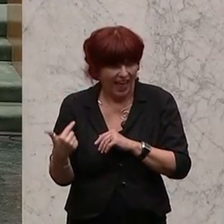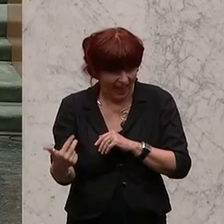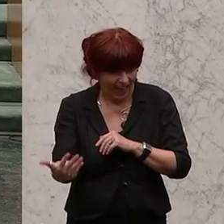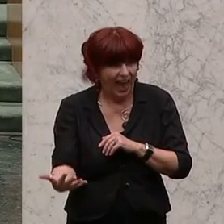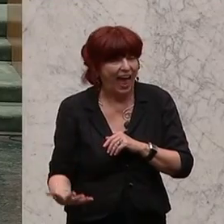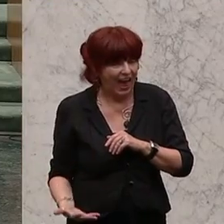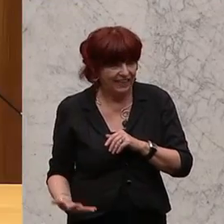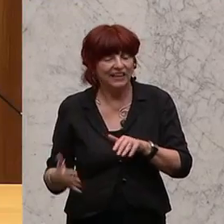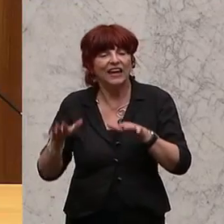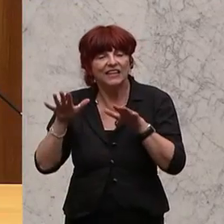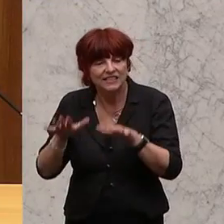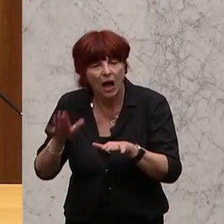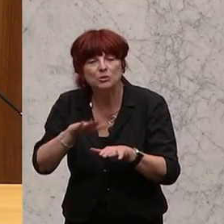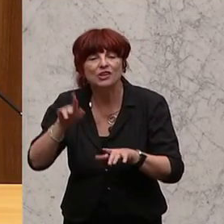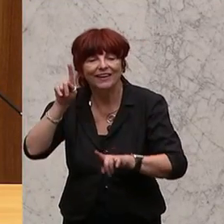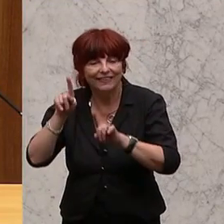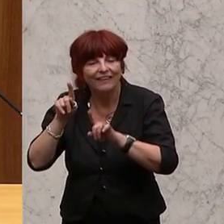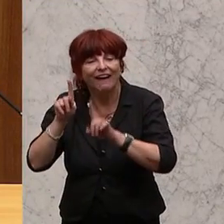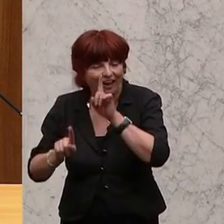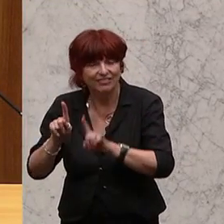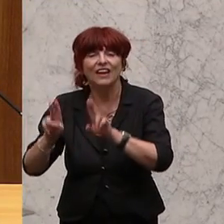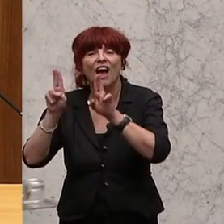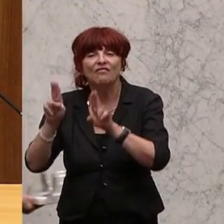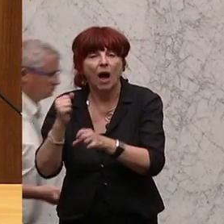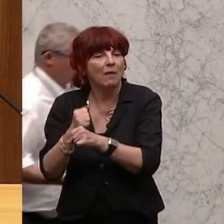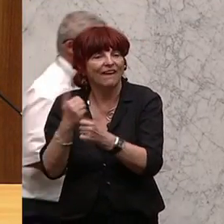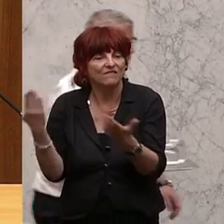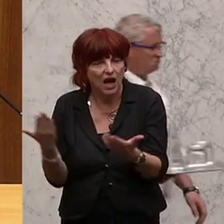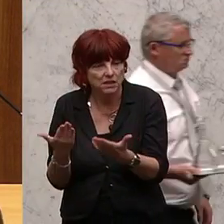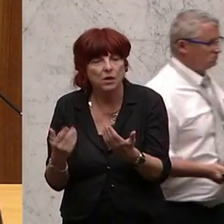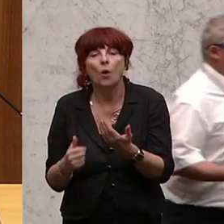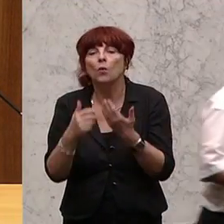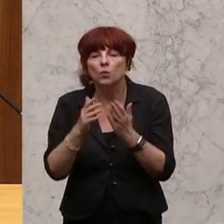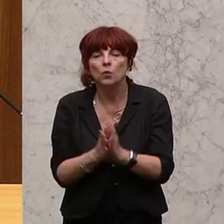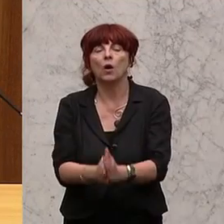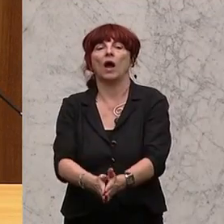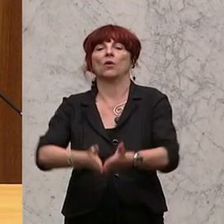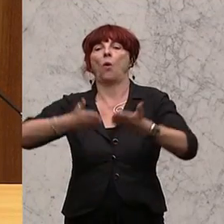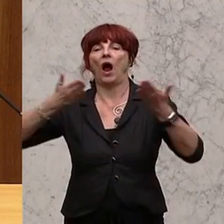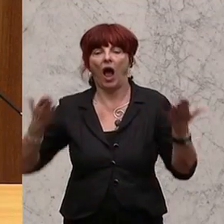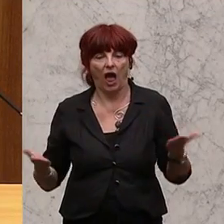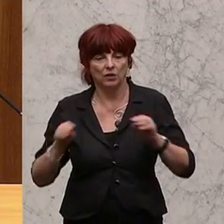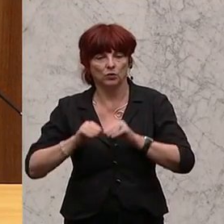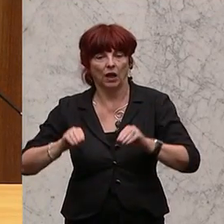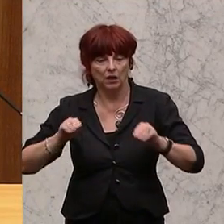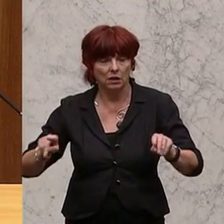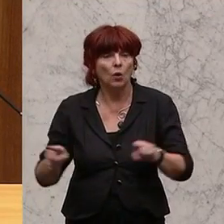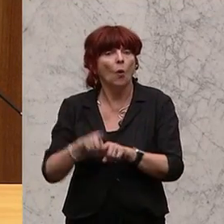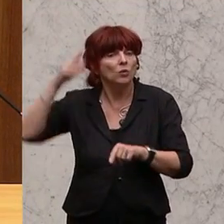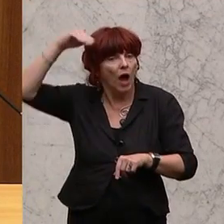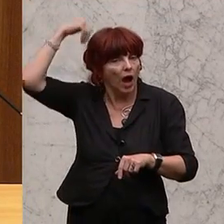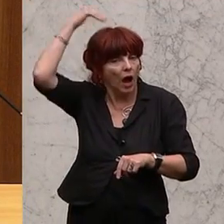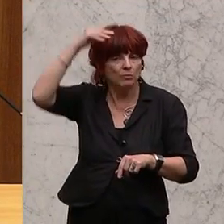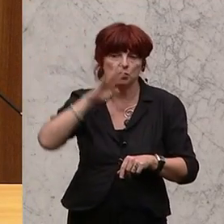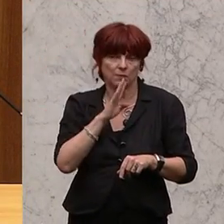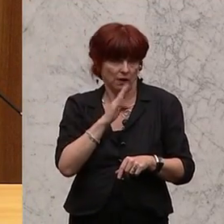den Koran hauptsächlich lernen und in Arabisch, also hauptsächlich Arabisch sprechen, das wollen wir nicht. Und